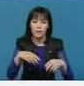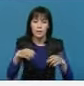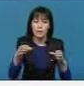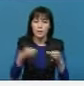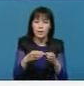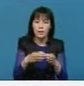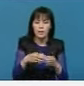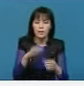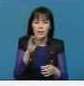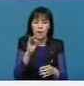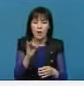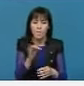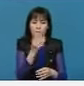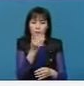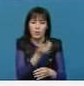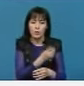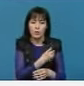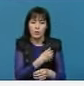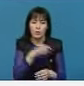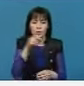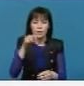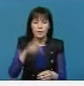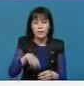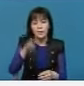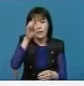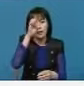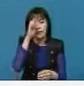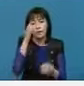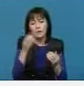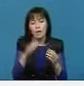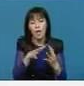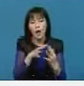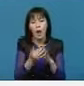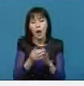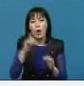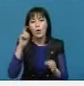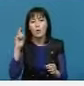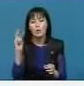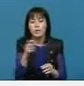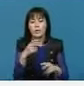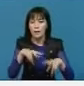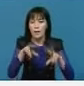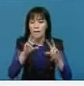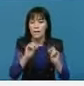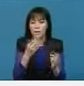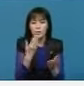отыр. Алайда біздің елде техникалық және ауыл шаруашылық мамандарына деген